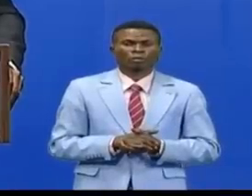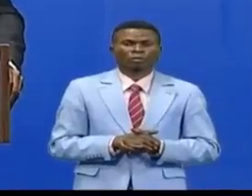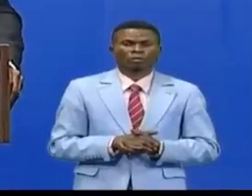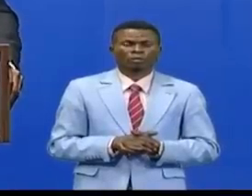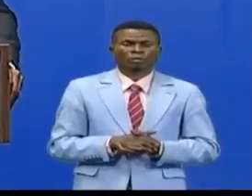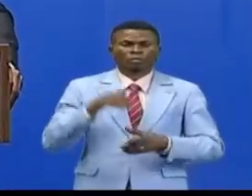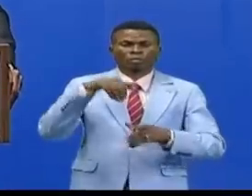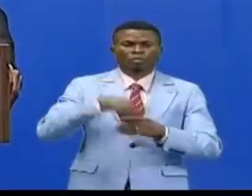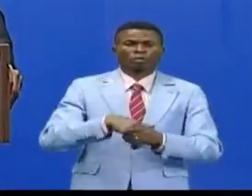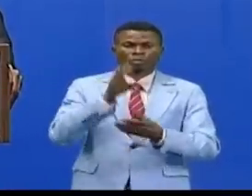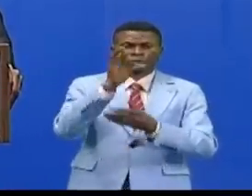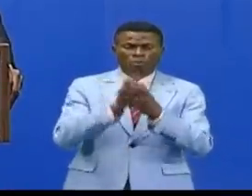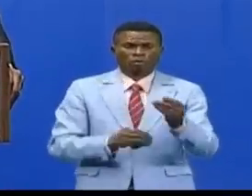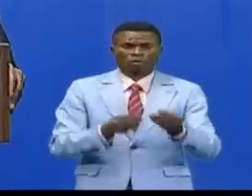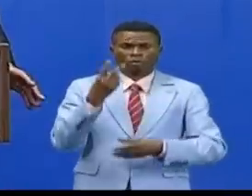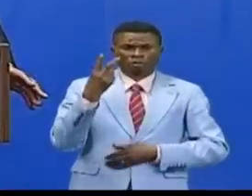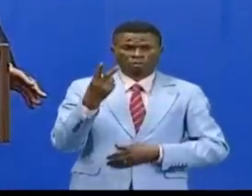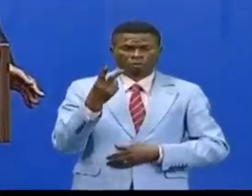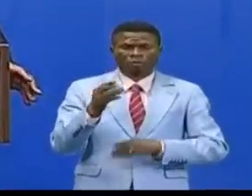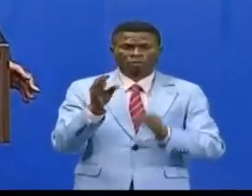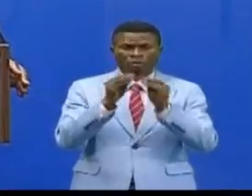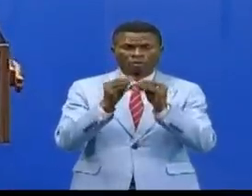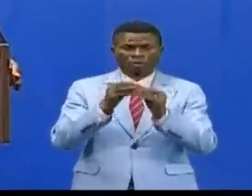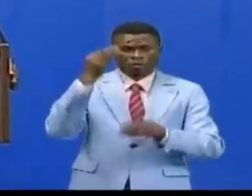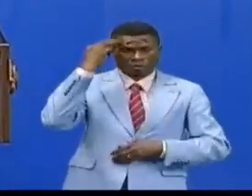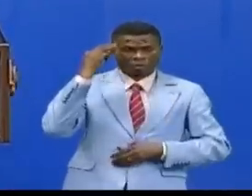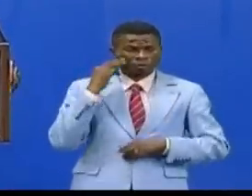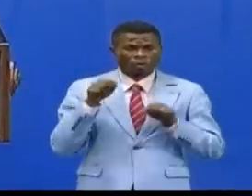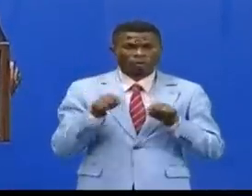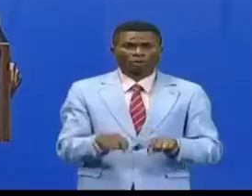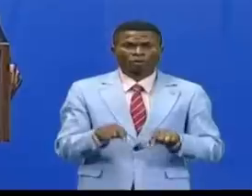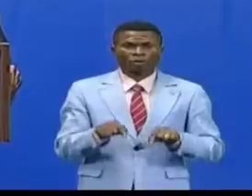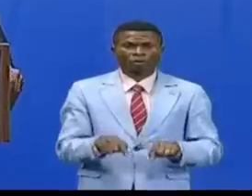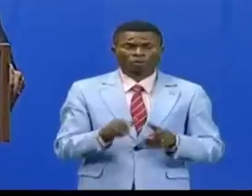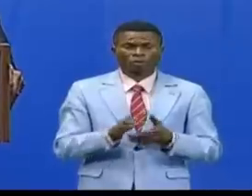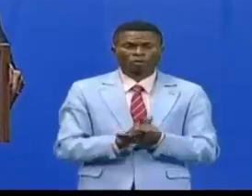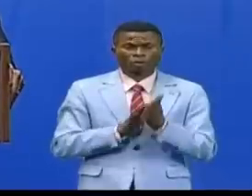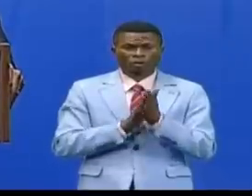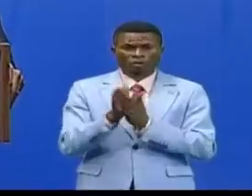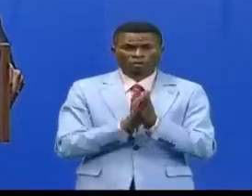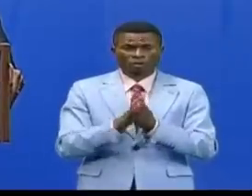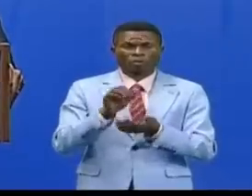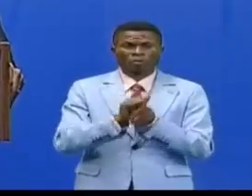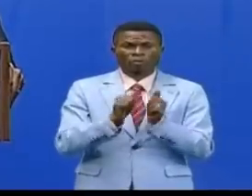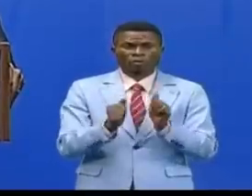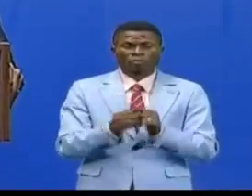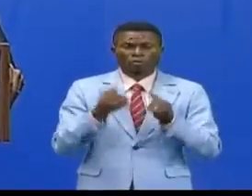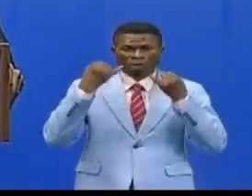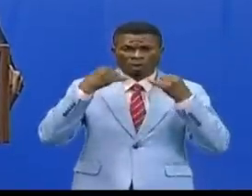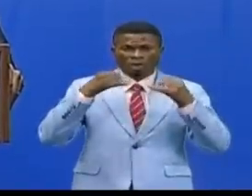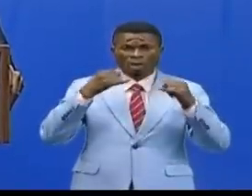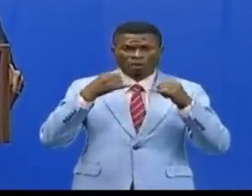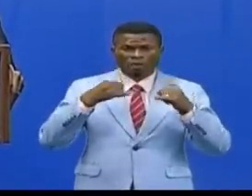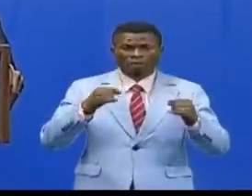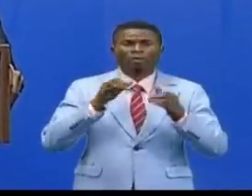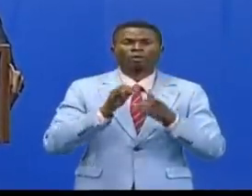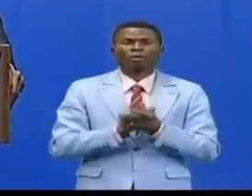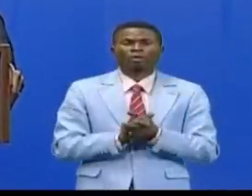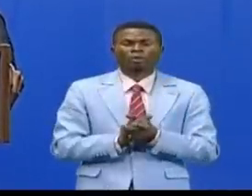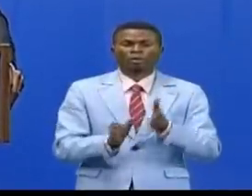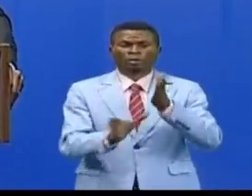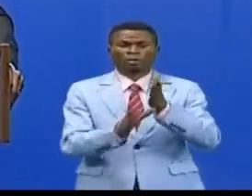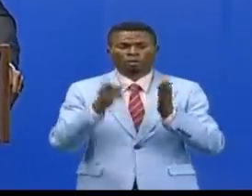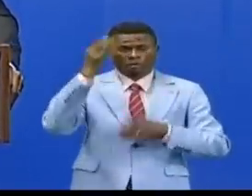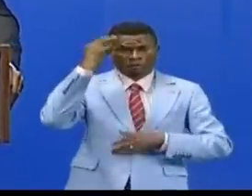Au chapitre 2 du Conseil de ministres de ce jour, relatif au point d'information, le